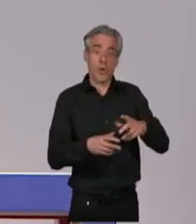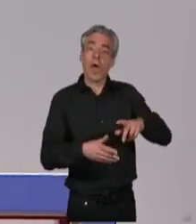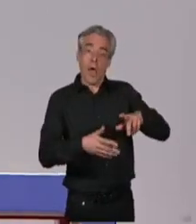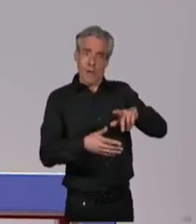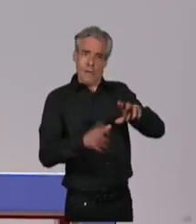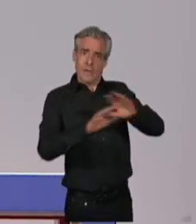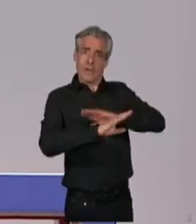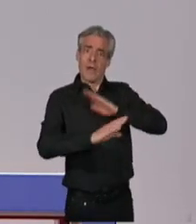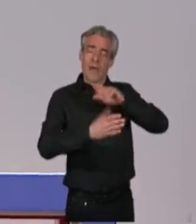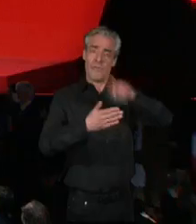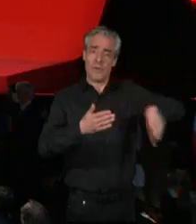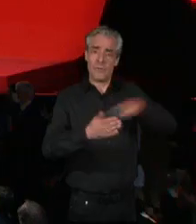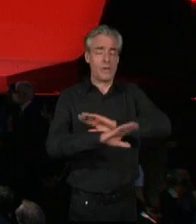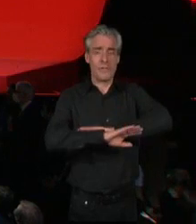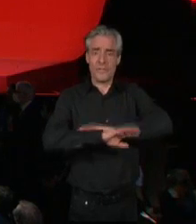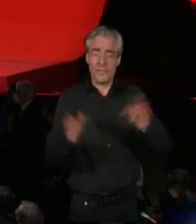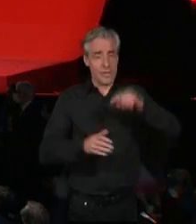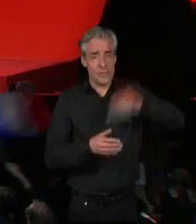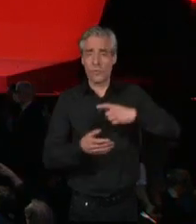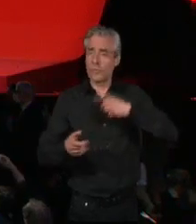plus jamais privés.